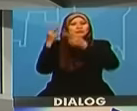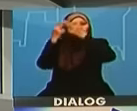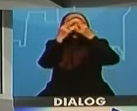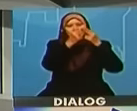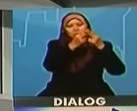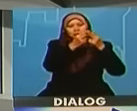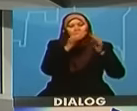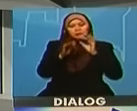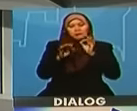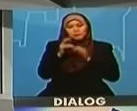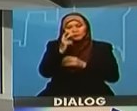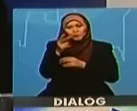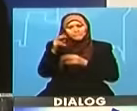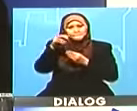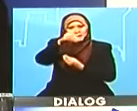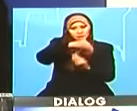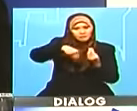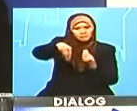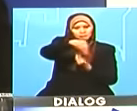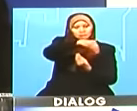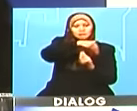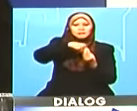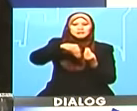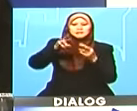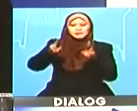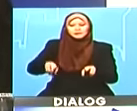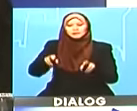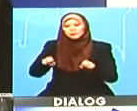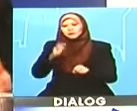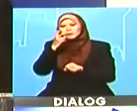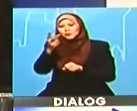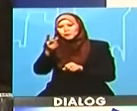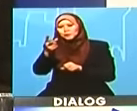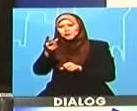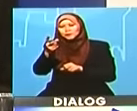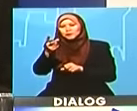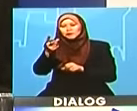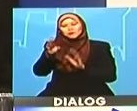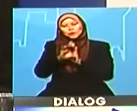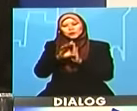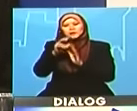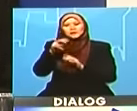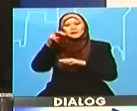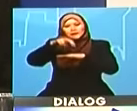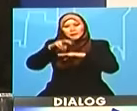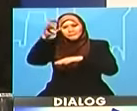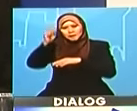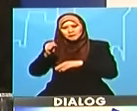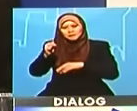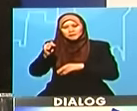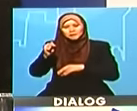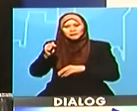saya tengok, bila kita pergi Makkah ni, saya percaya rakyat Malaysia tengok je lalu metro. Walaupun kita tak naik, kita naik bas. Tapi kita tu